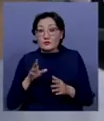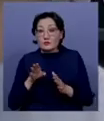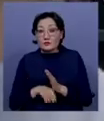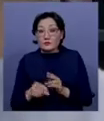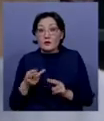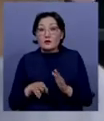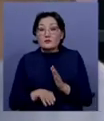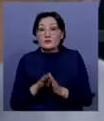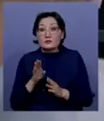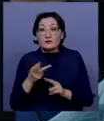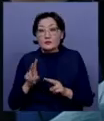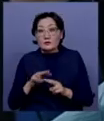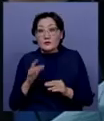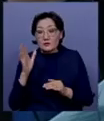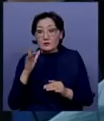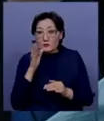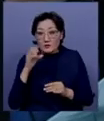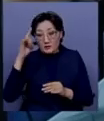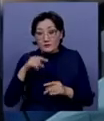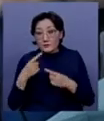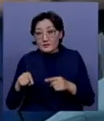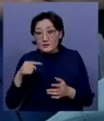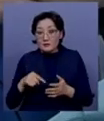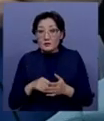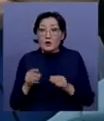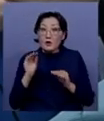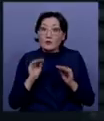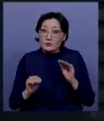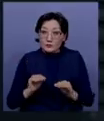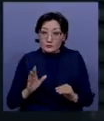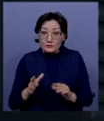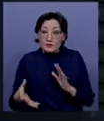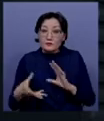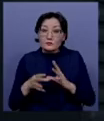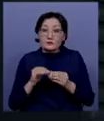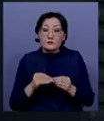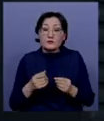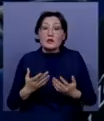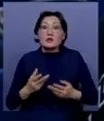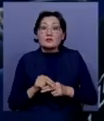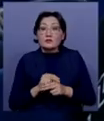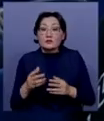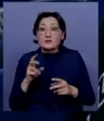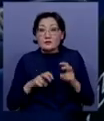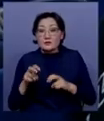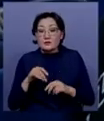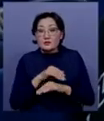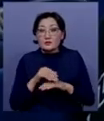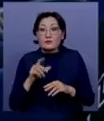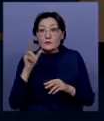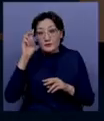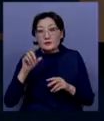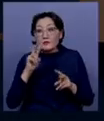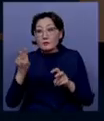мұндай құрылғылар алдағы уақытта да Қазақстанның басқа да қалаларына орналастырылады. Нәтижесінде жанына дауа іздегендер шет мемлекетке